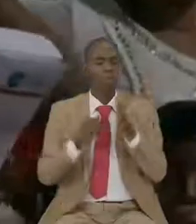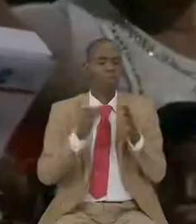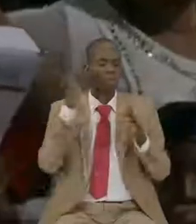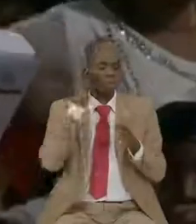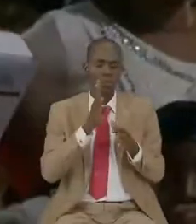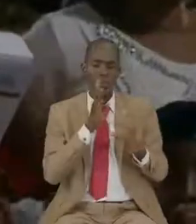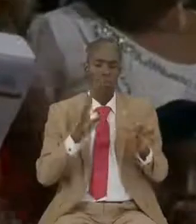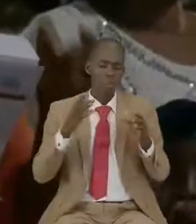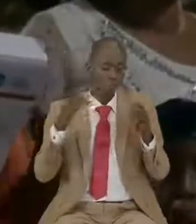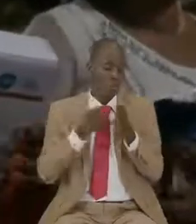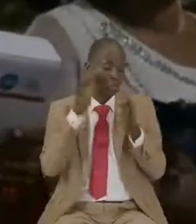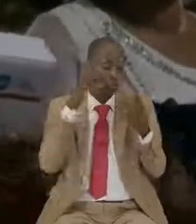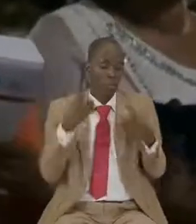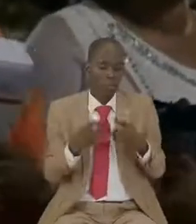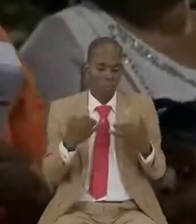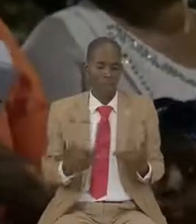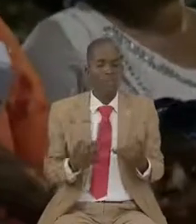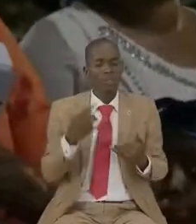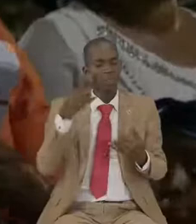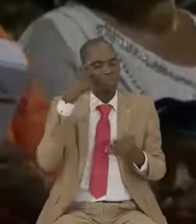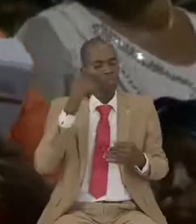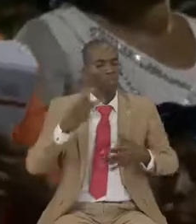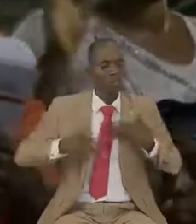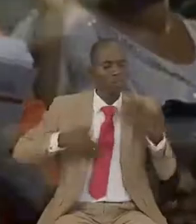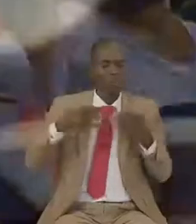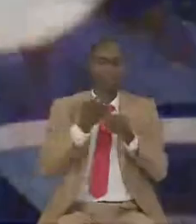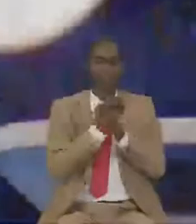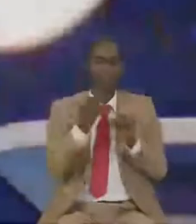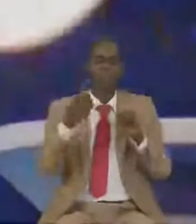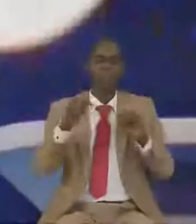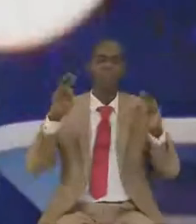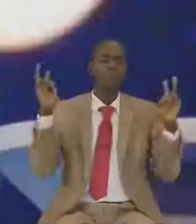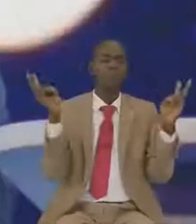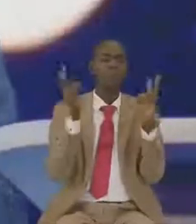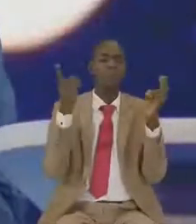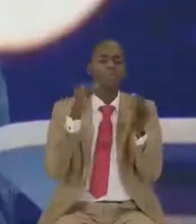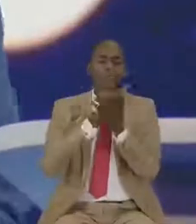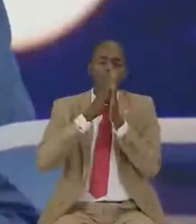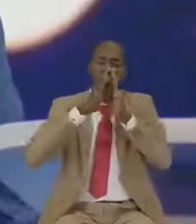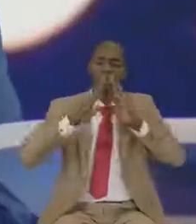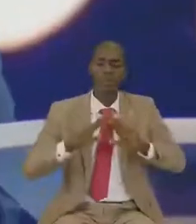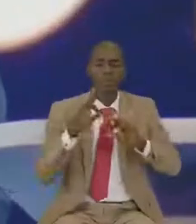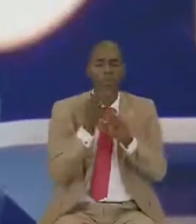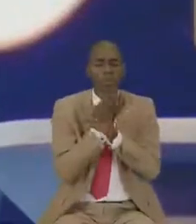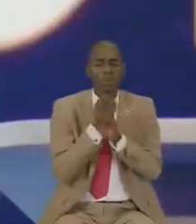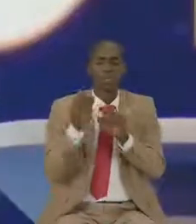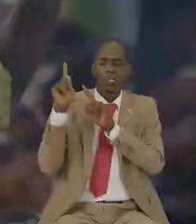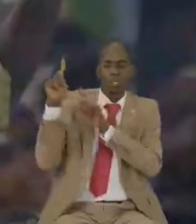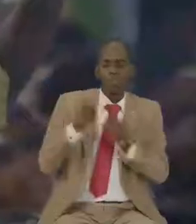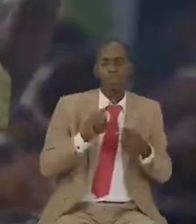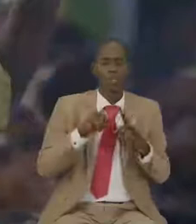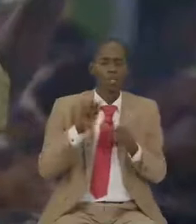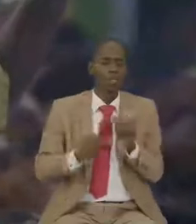Seigneur, que cela soit fait maintenant avec la joie du salut et la victoire, la paix